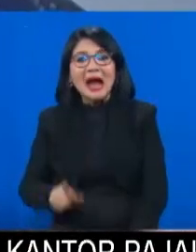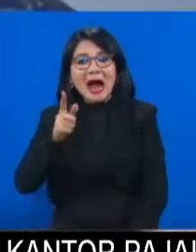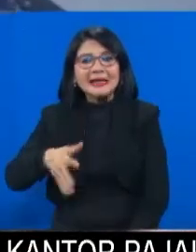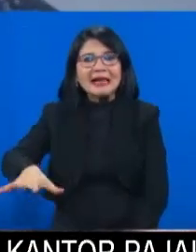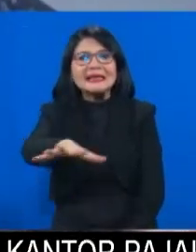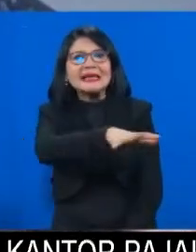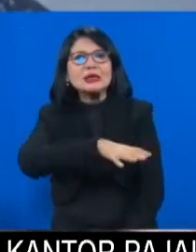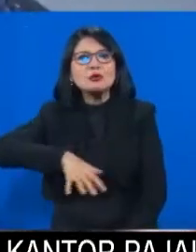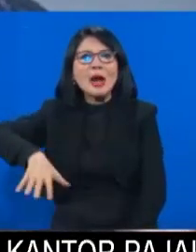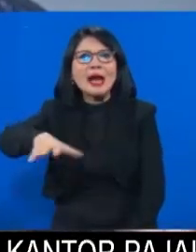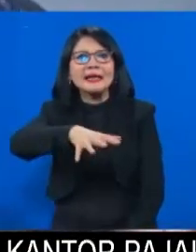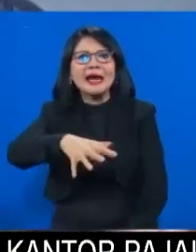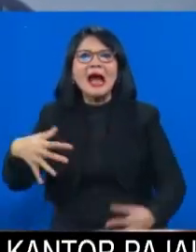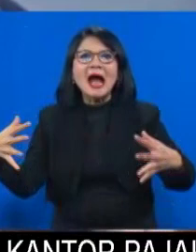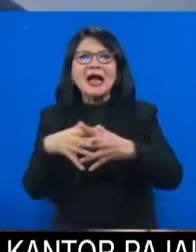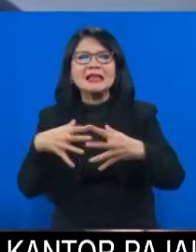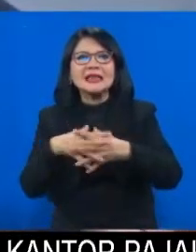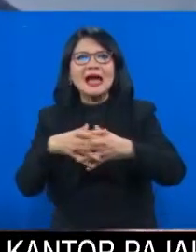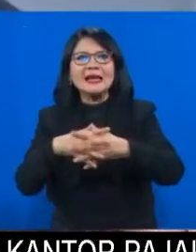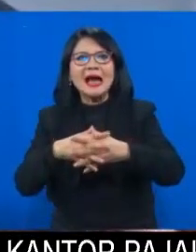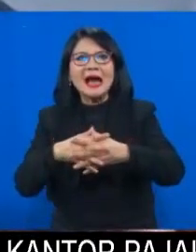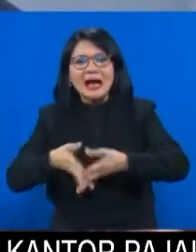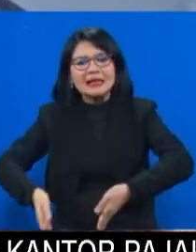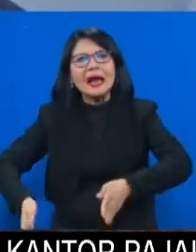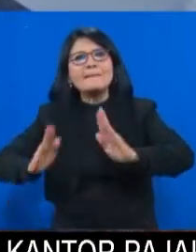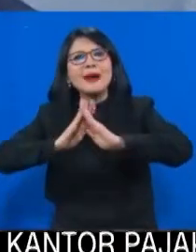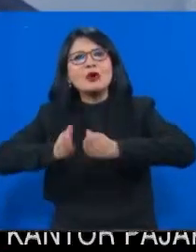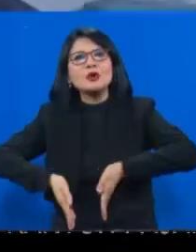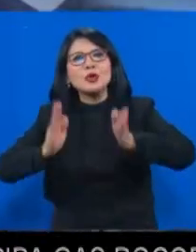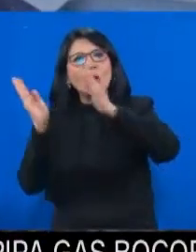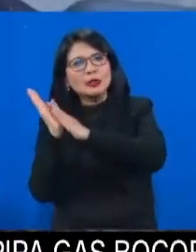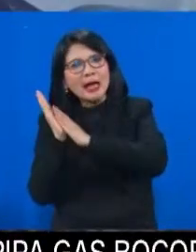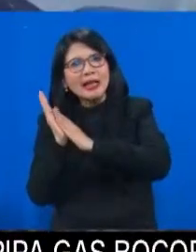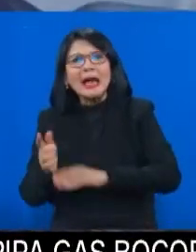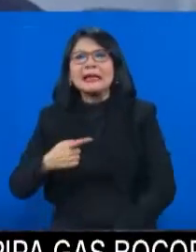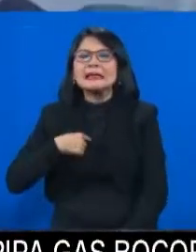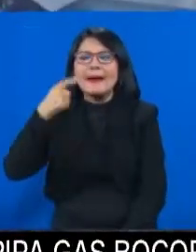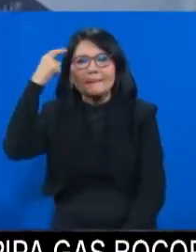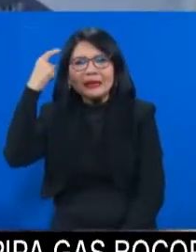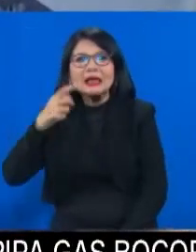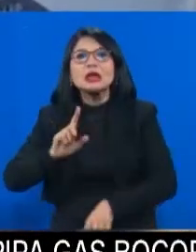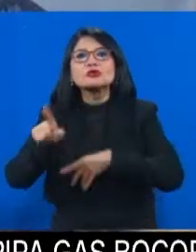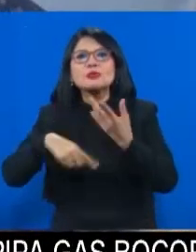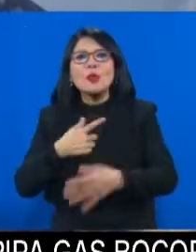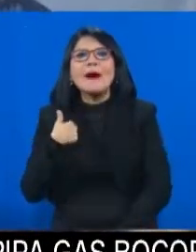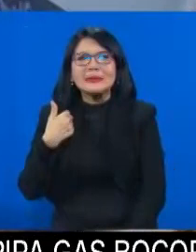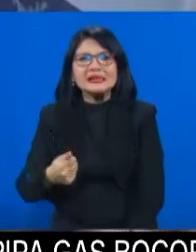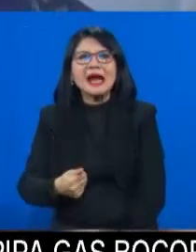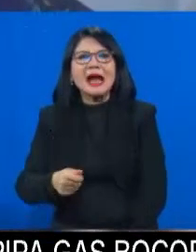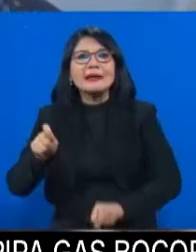lingkungan DIT, jadi kami beranggapan bahwa apapun yang ada di sana itu bisa kita gunakan. Karena di